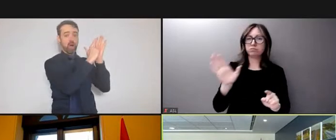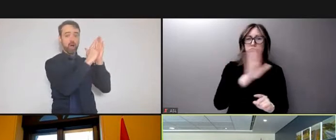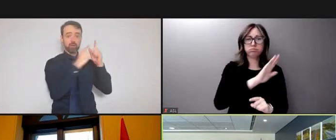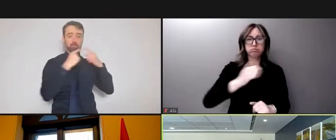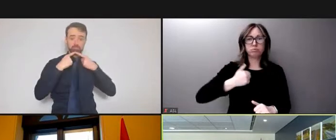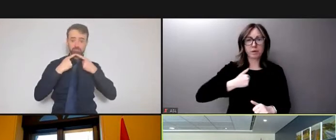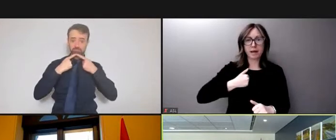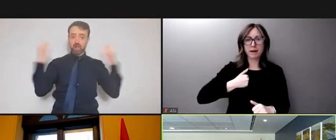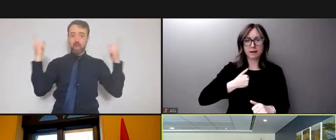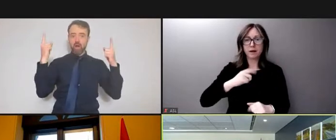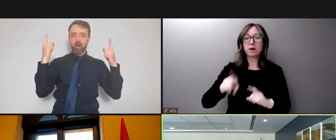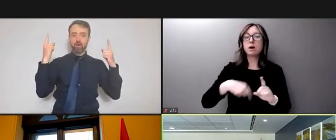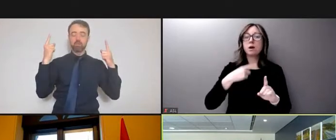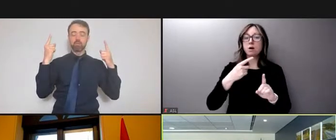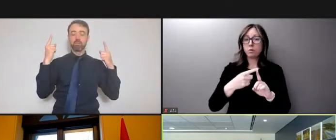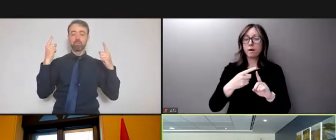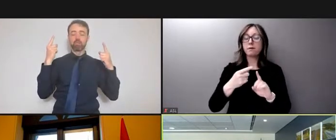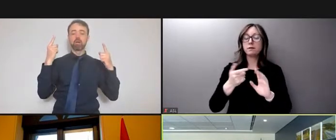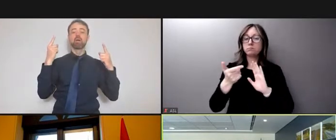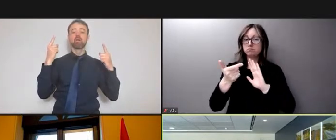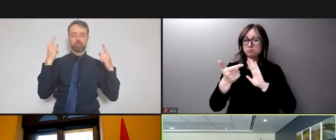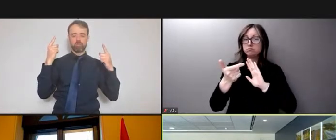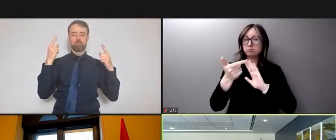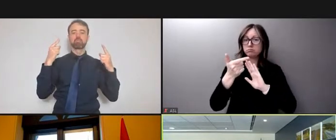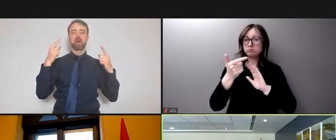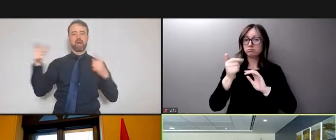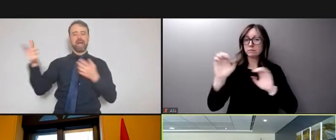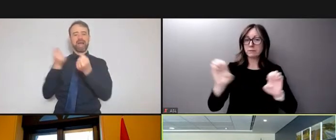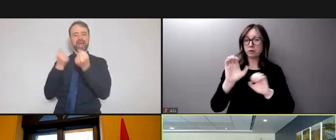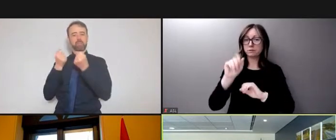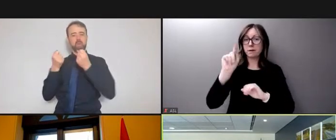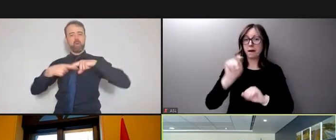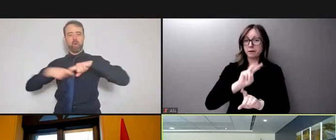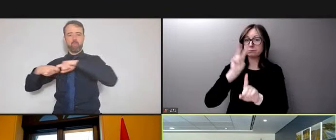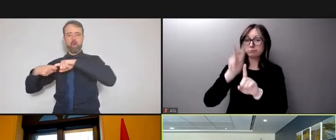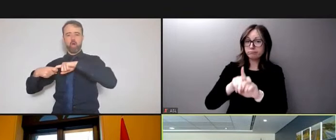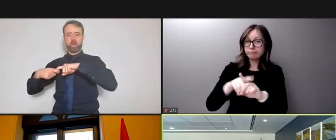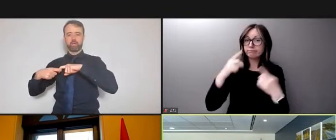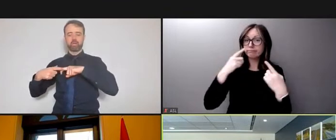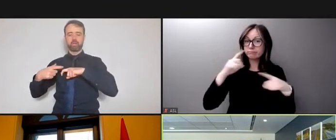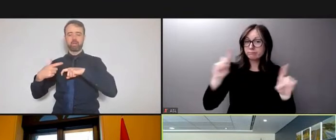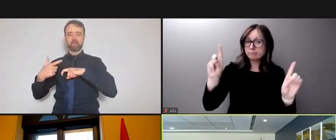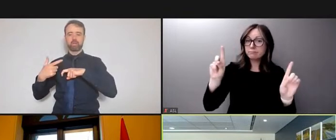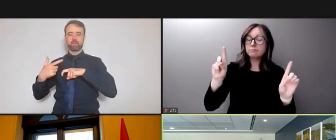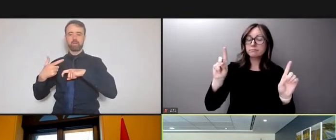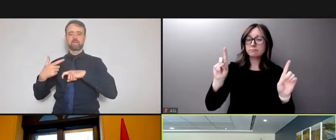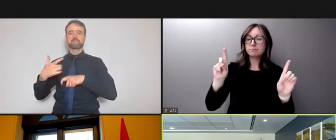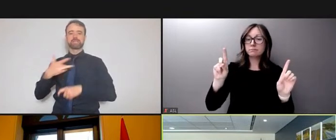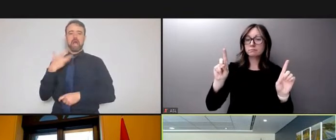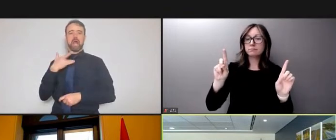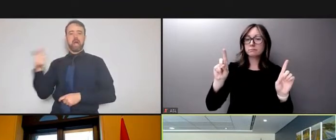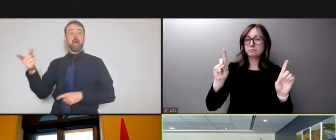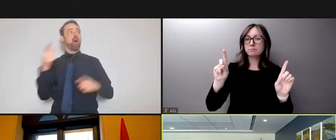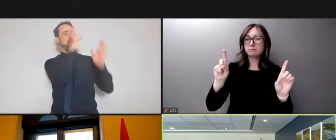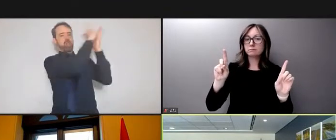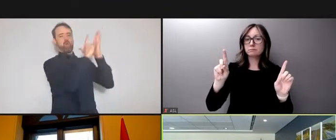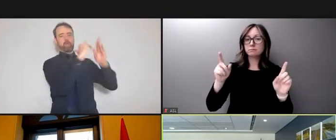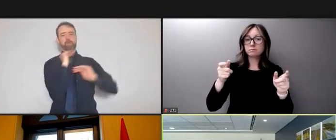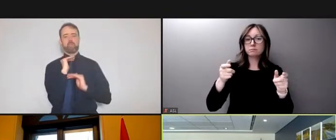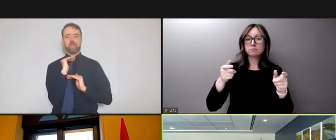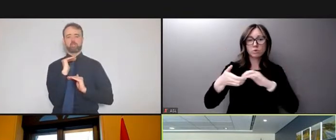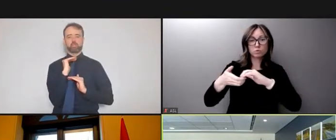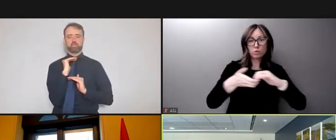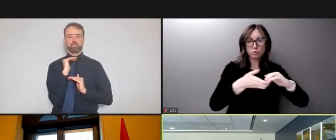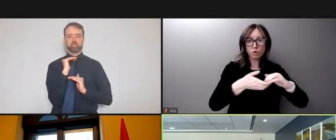les camionneurs, les camions-remorques se sentaient couverts par la loi et donc